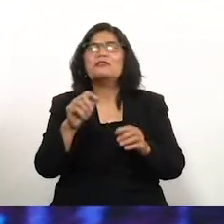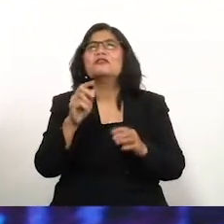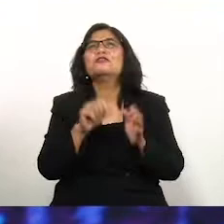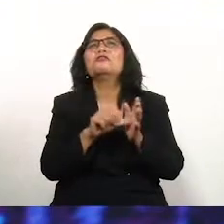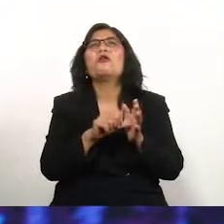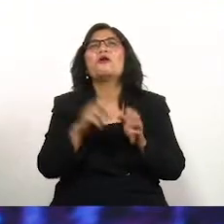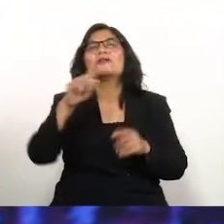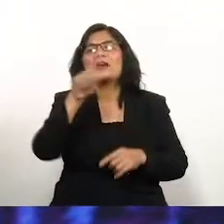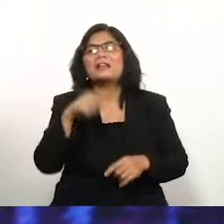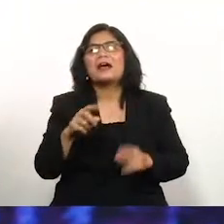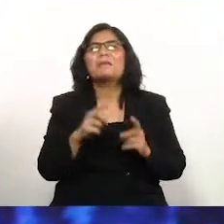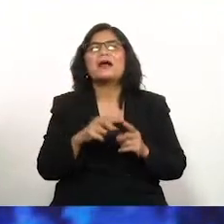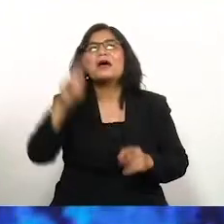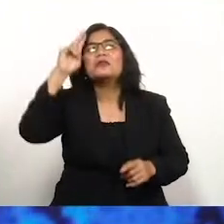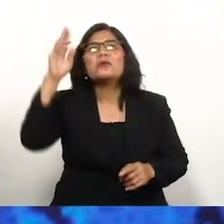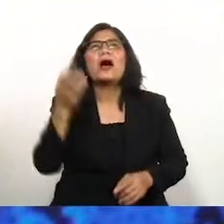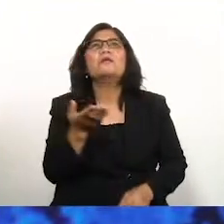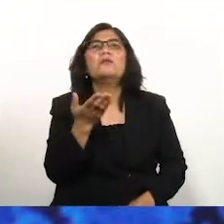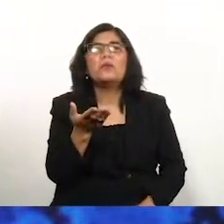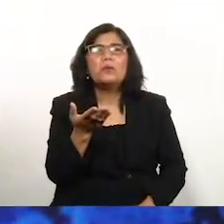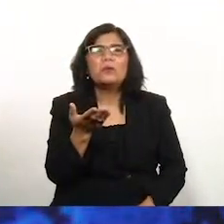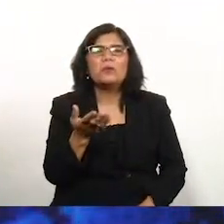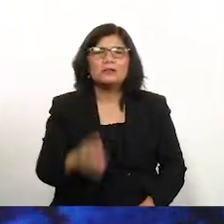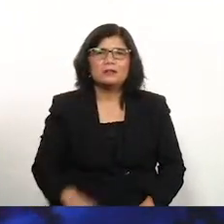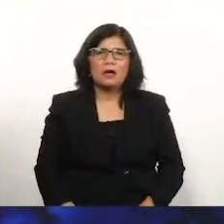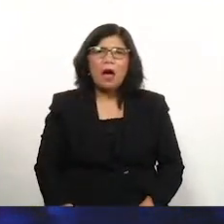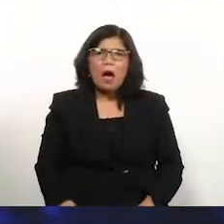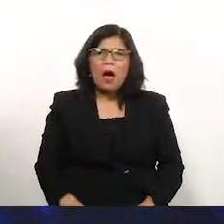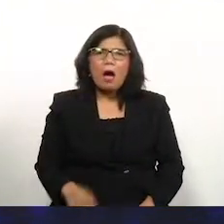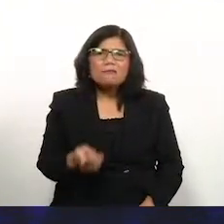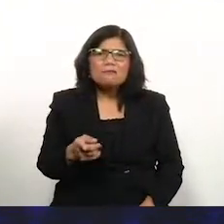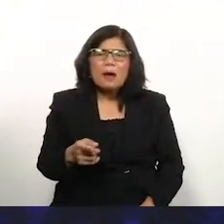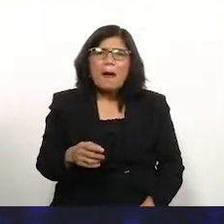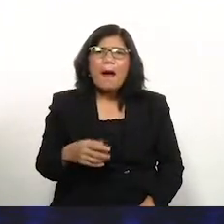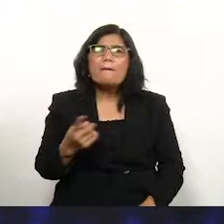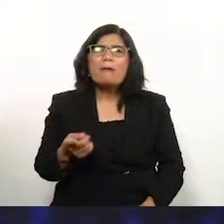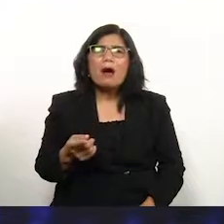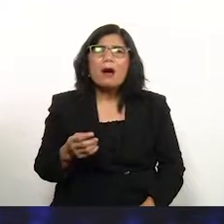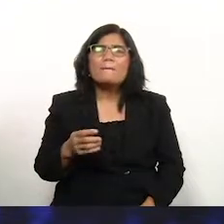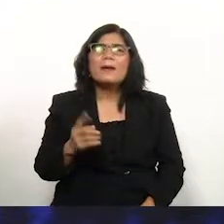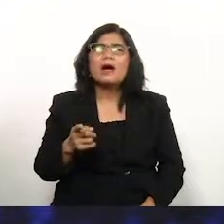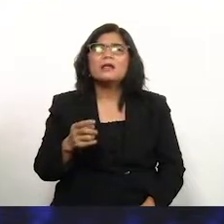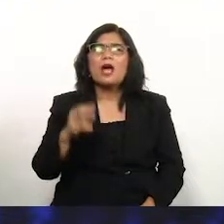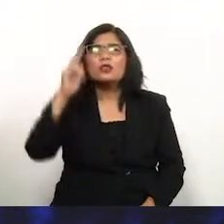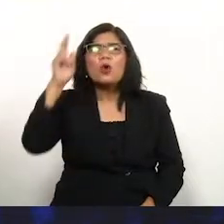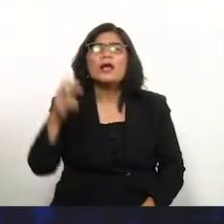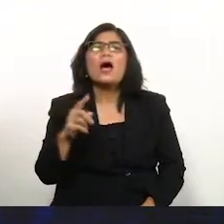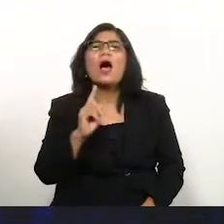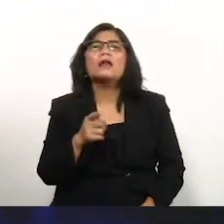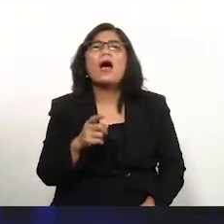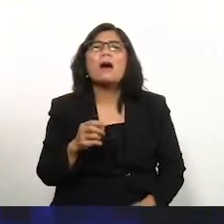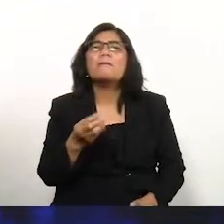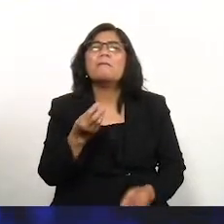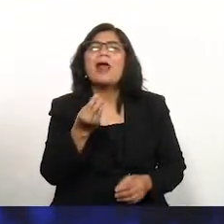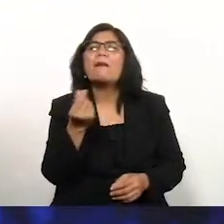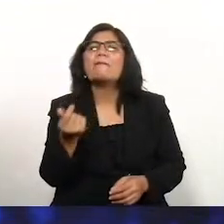Tuhanmu coba Tuhan Ada berapa lagi sebetulnya ada indohome tuamu Karena aku bukan